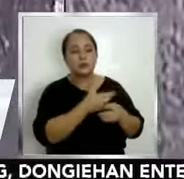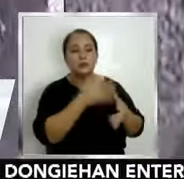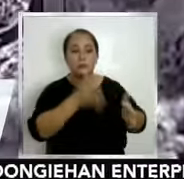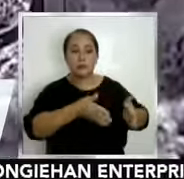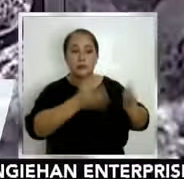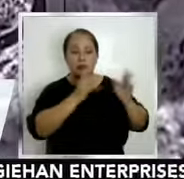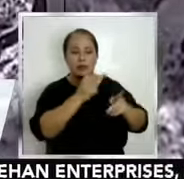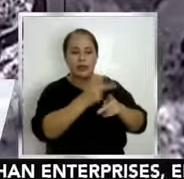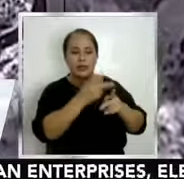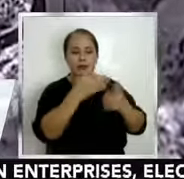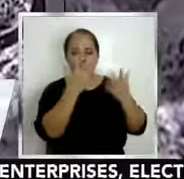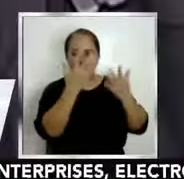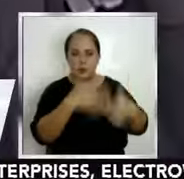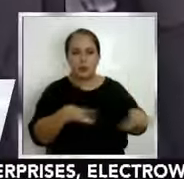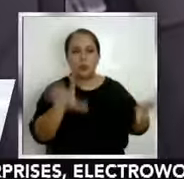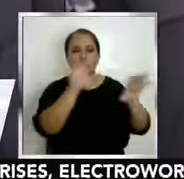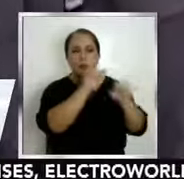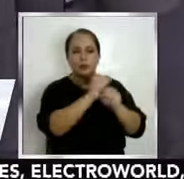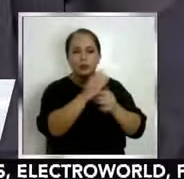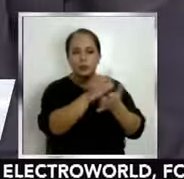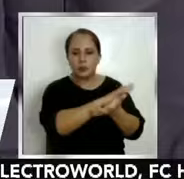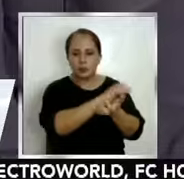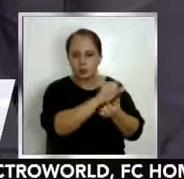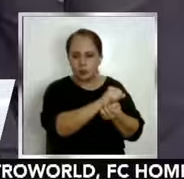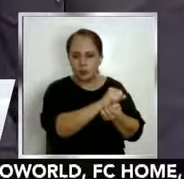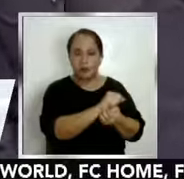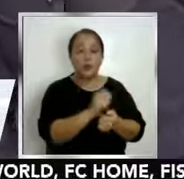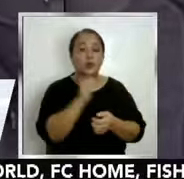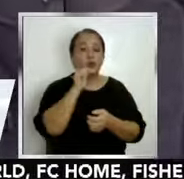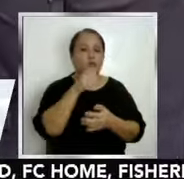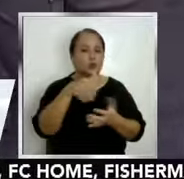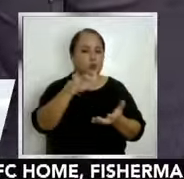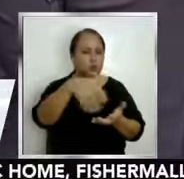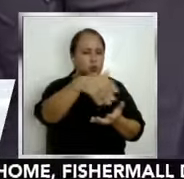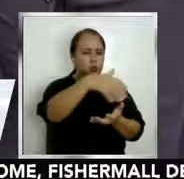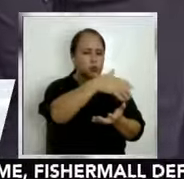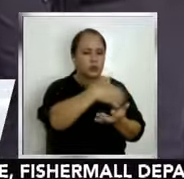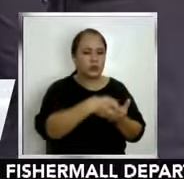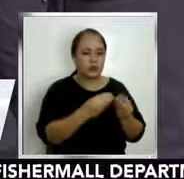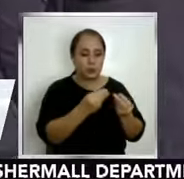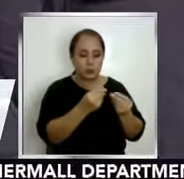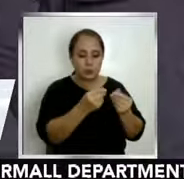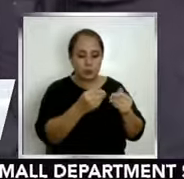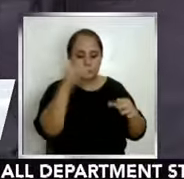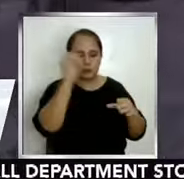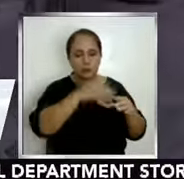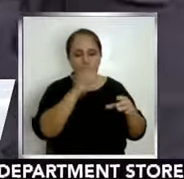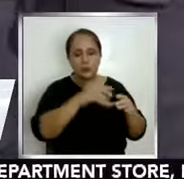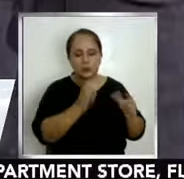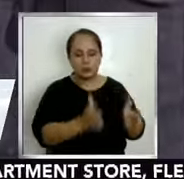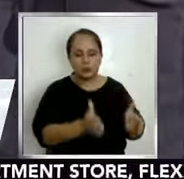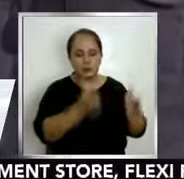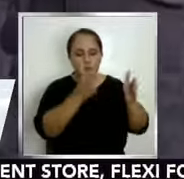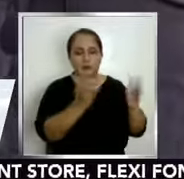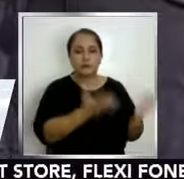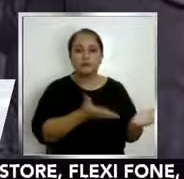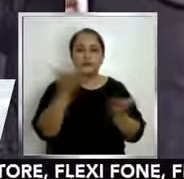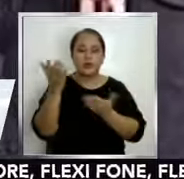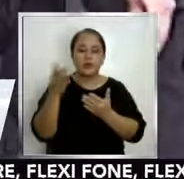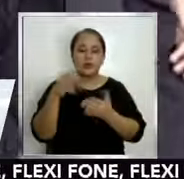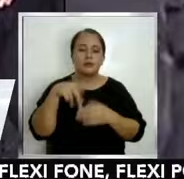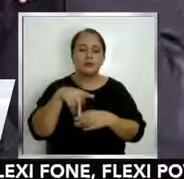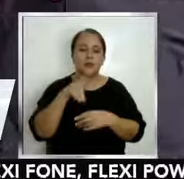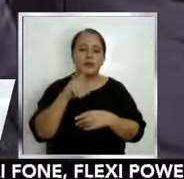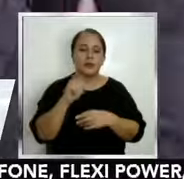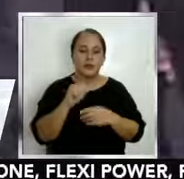matapos ang pagsira. Bukas ko kolektahin ang mga abo at isisilid sa isang container na dadalhin sa PIDEA Laboratory.